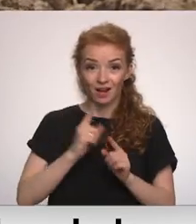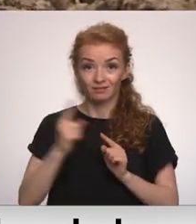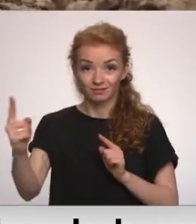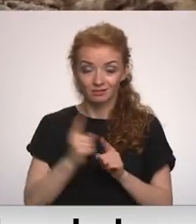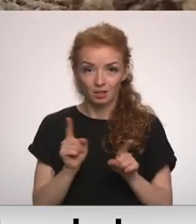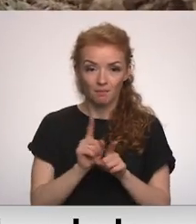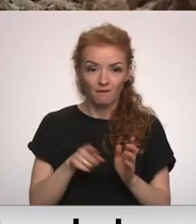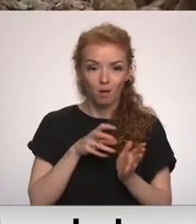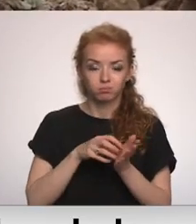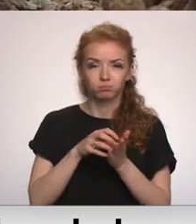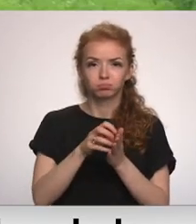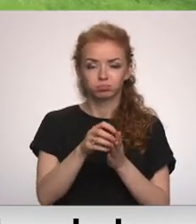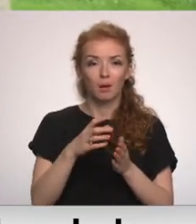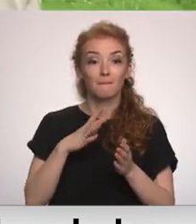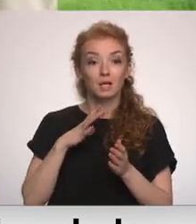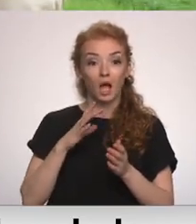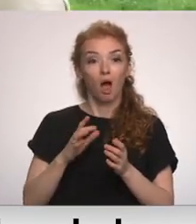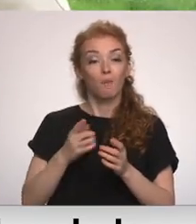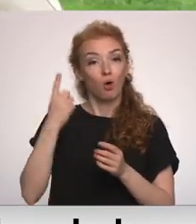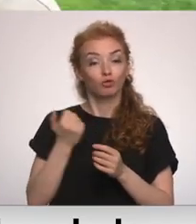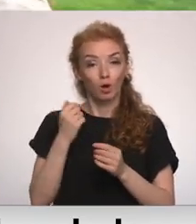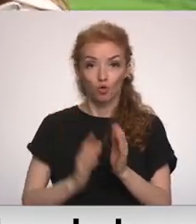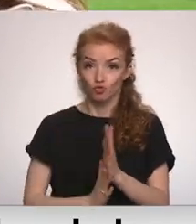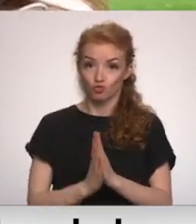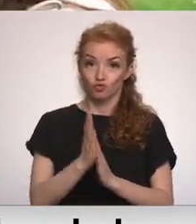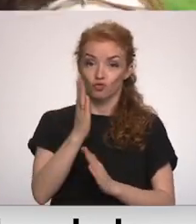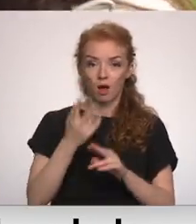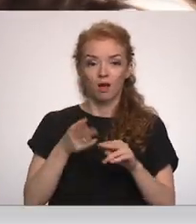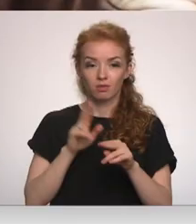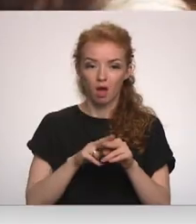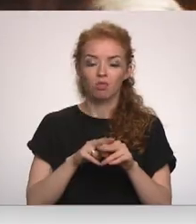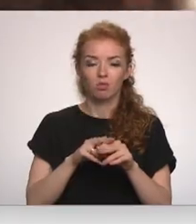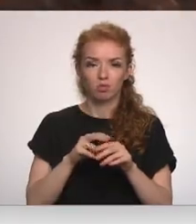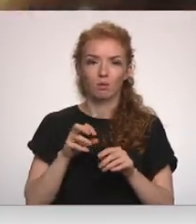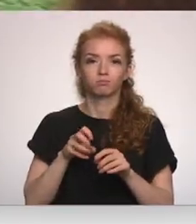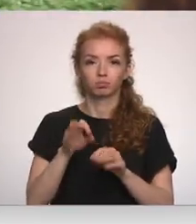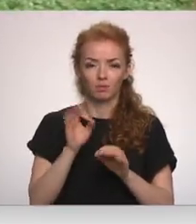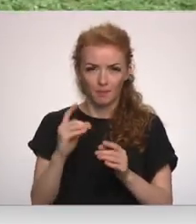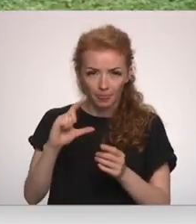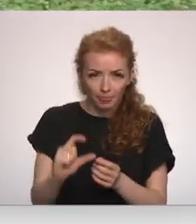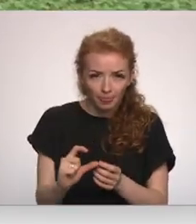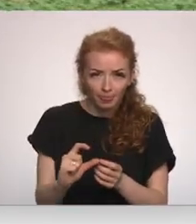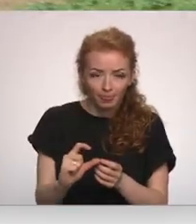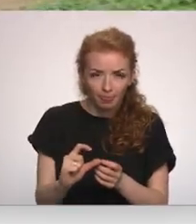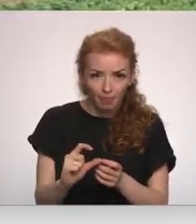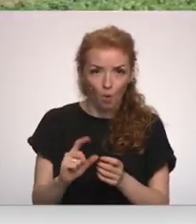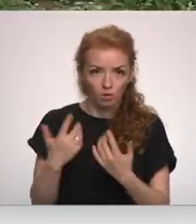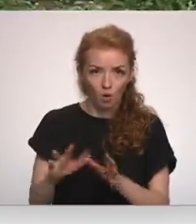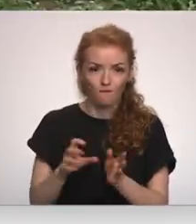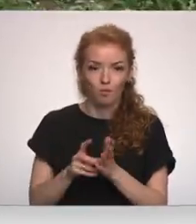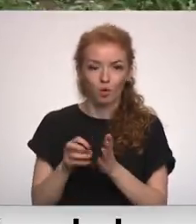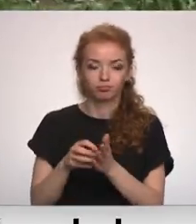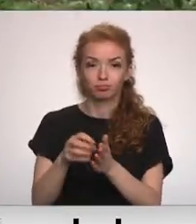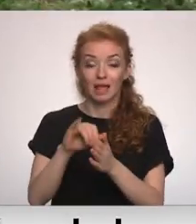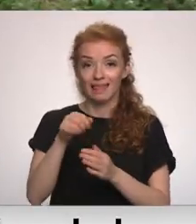kad jau bija, kad bija lielāki laksti, tad parādījās. Lielā tīrumā, ka jau šitādi bija, bet nu ne jau tik mazos.